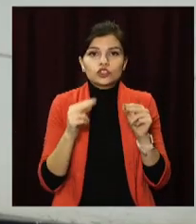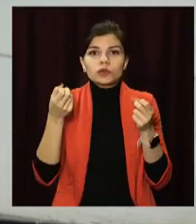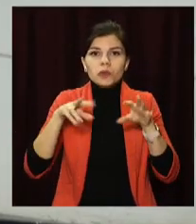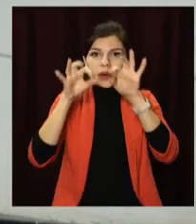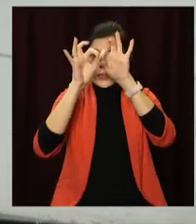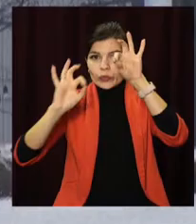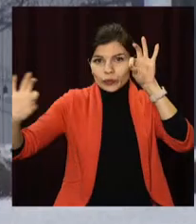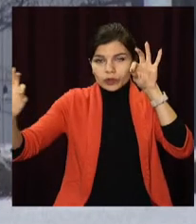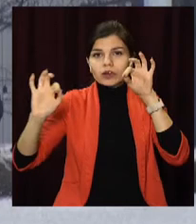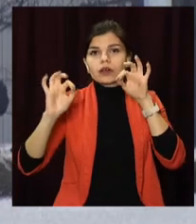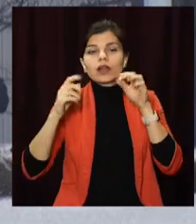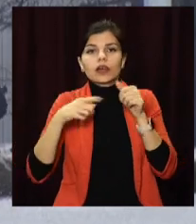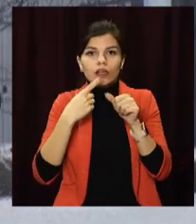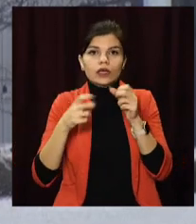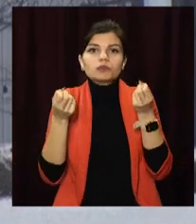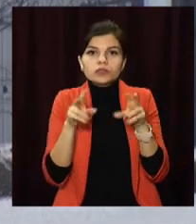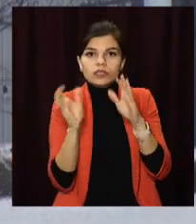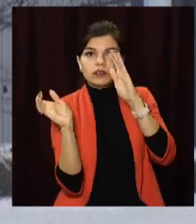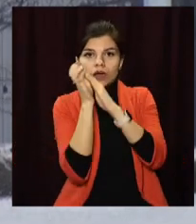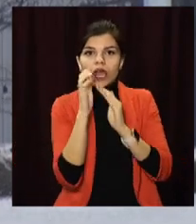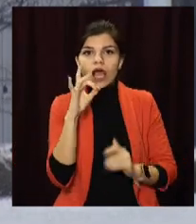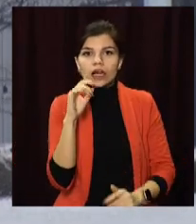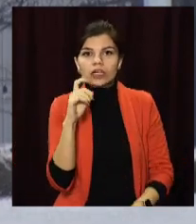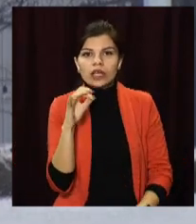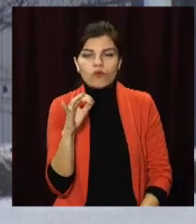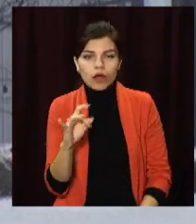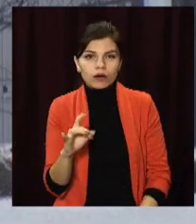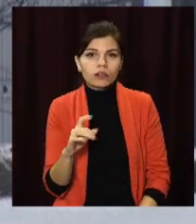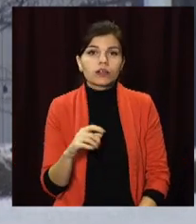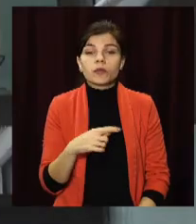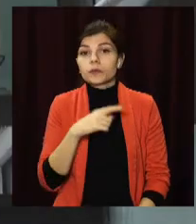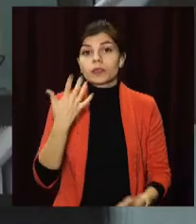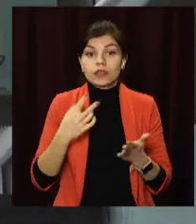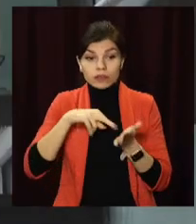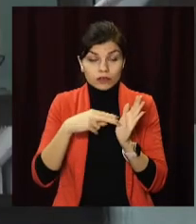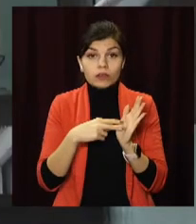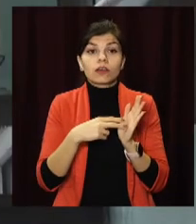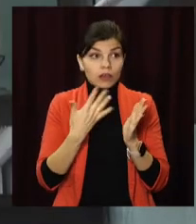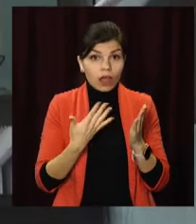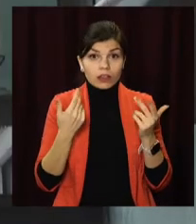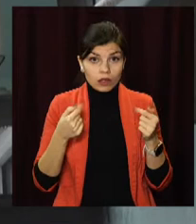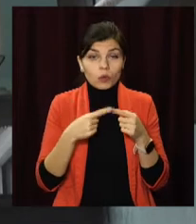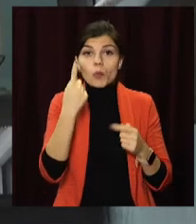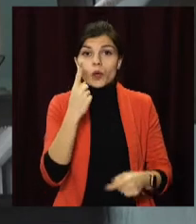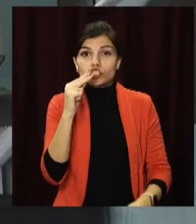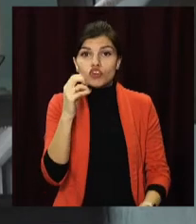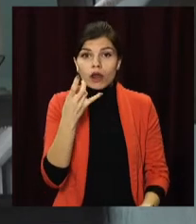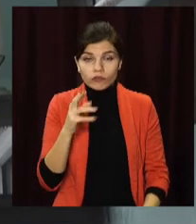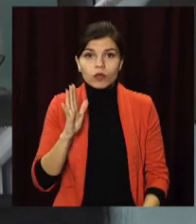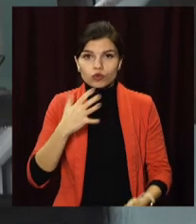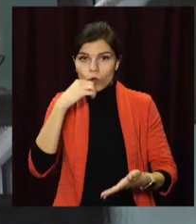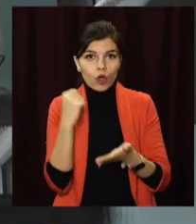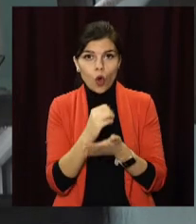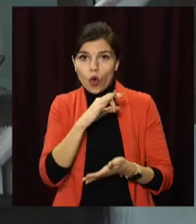чи побутову каналізацію або ж спеціальні резервуари. У разі схвалення законопроєкту він набере чинності вже 1 червня